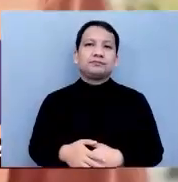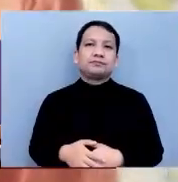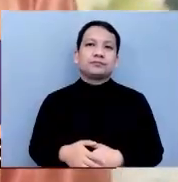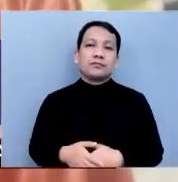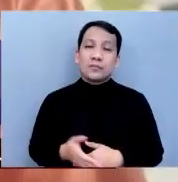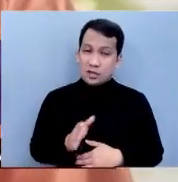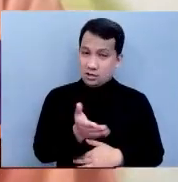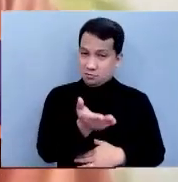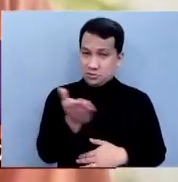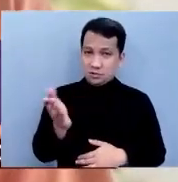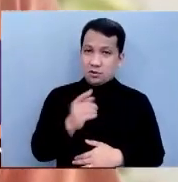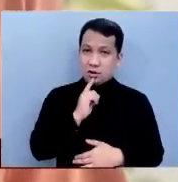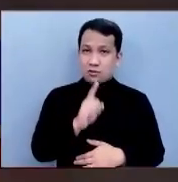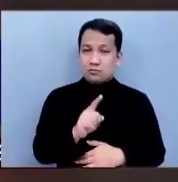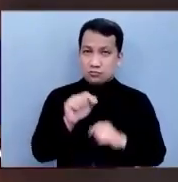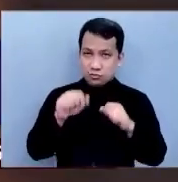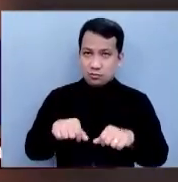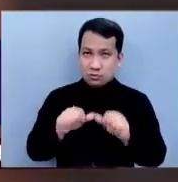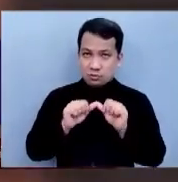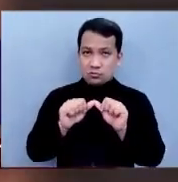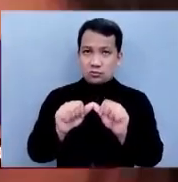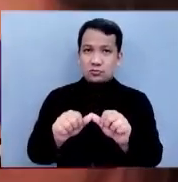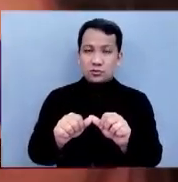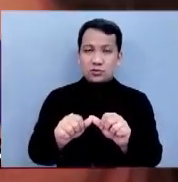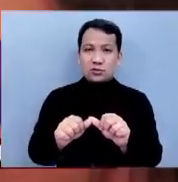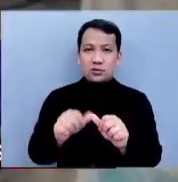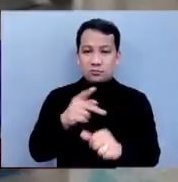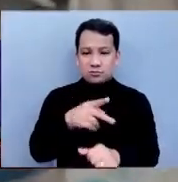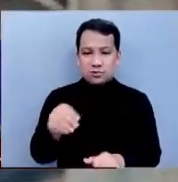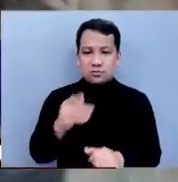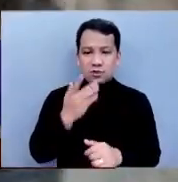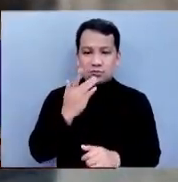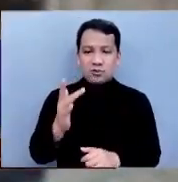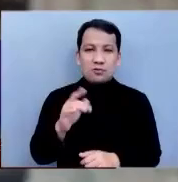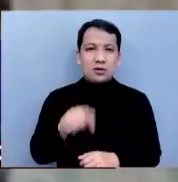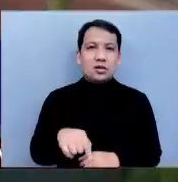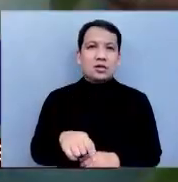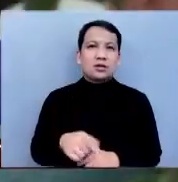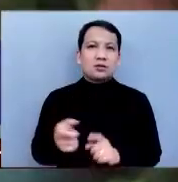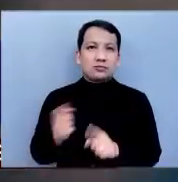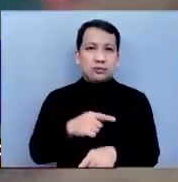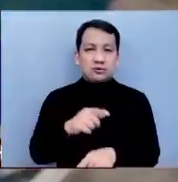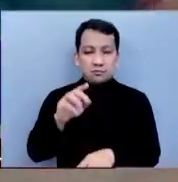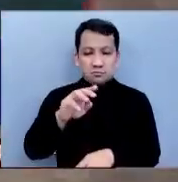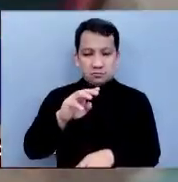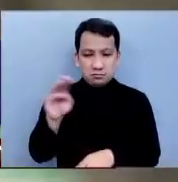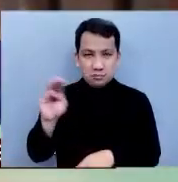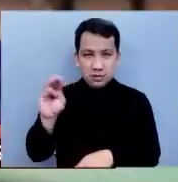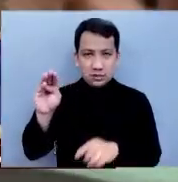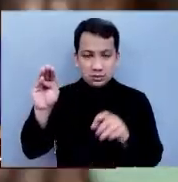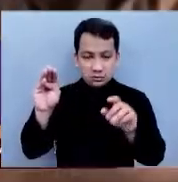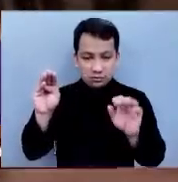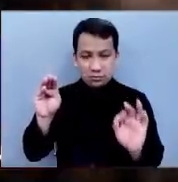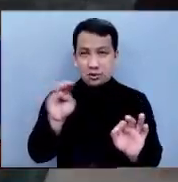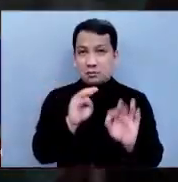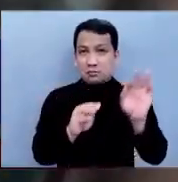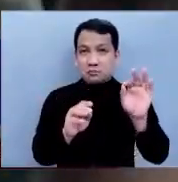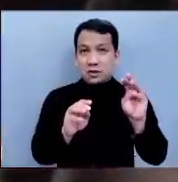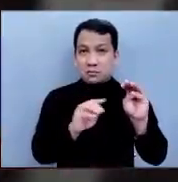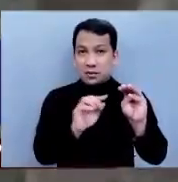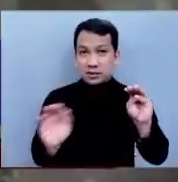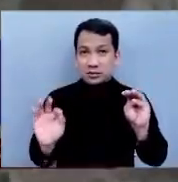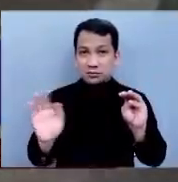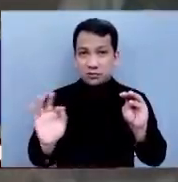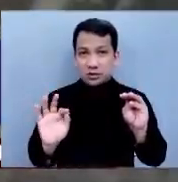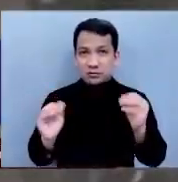naman, tuloy-tuloy ang pag-arangkada ng primetime favorites mula Lunes hangang Biyernes. Nariyan pa rin ang